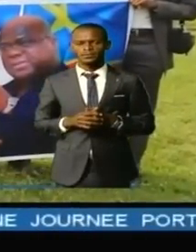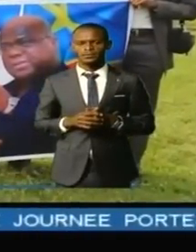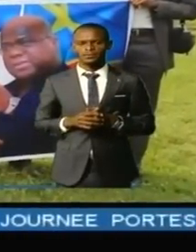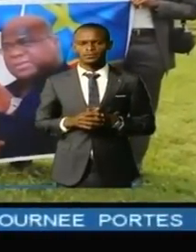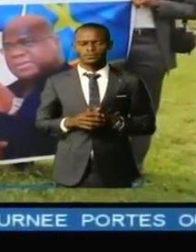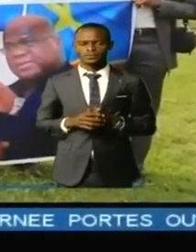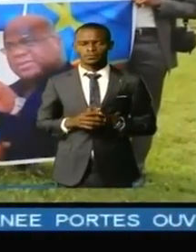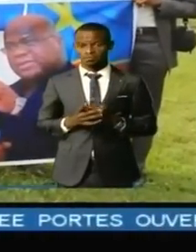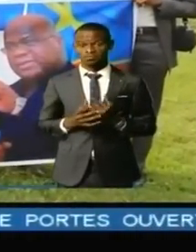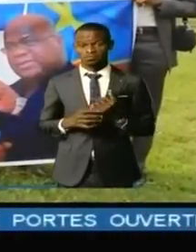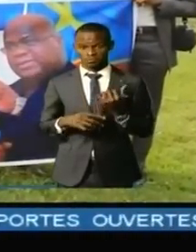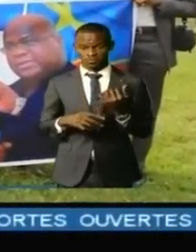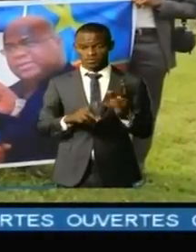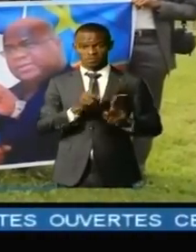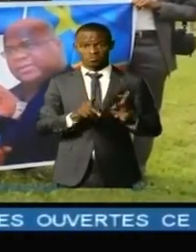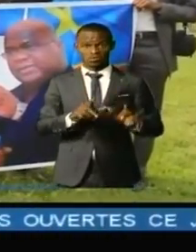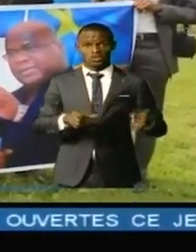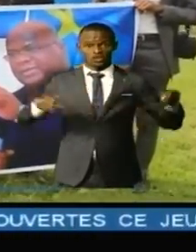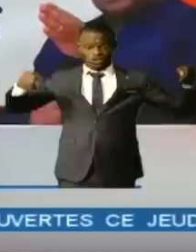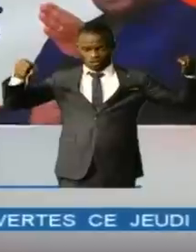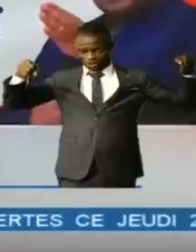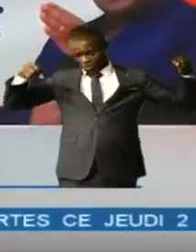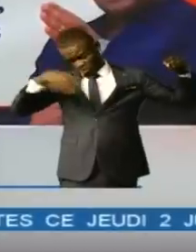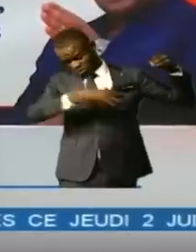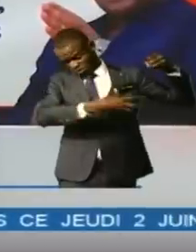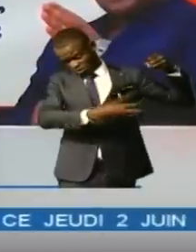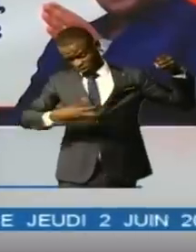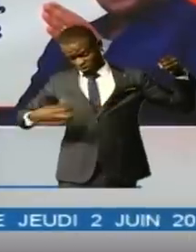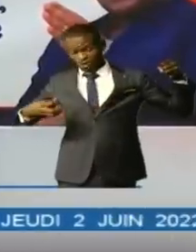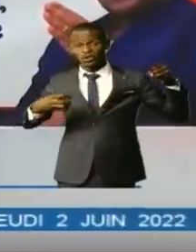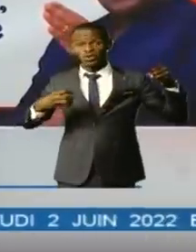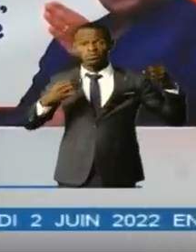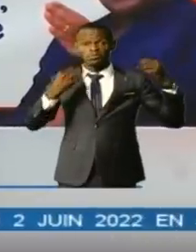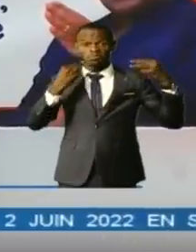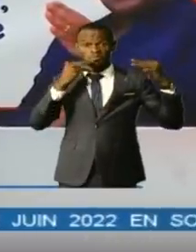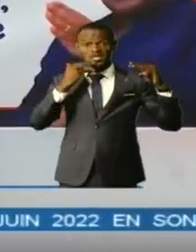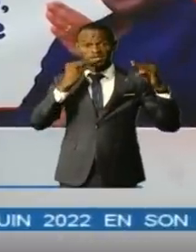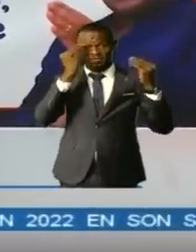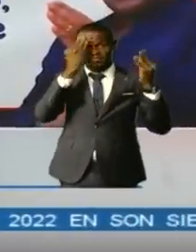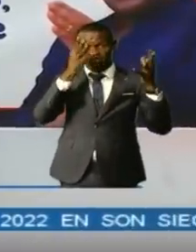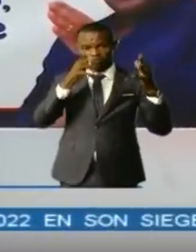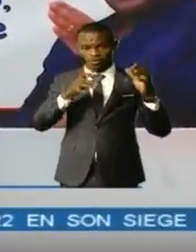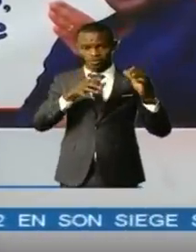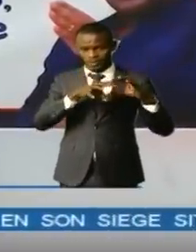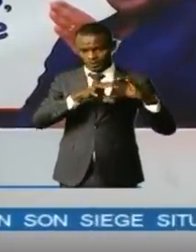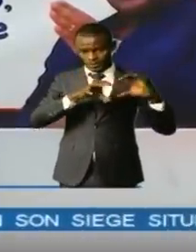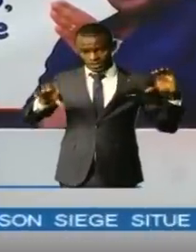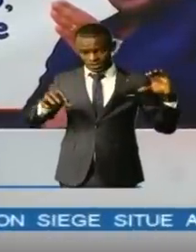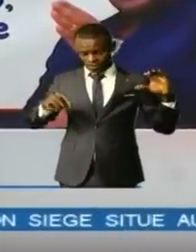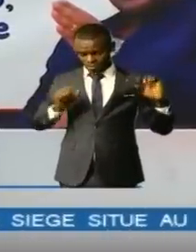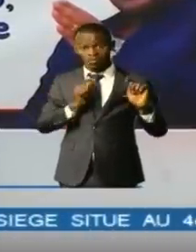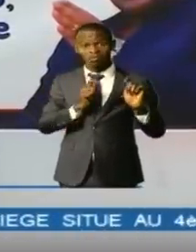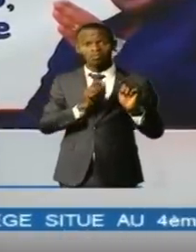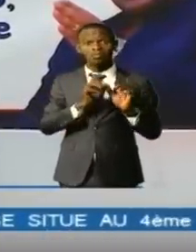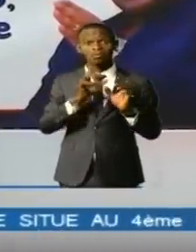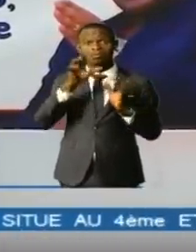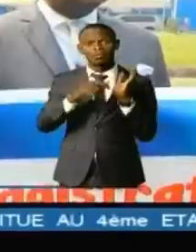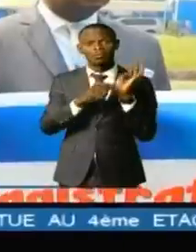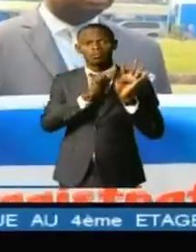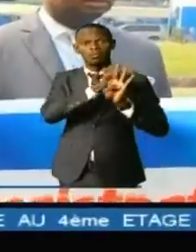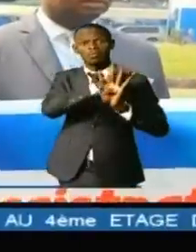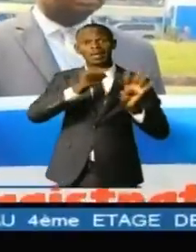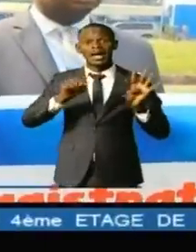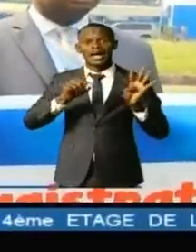Banderole à la main avec un message aussi bien clair, ces magistrats voient déjà les bouts des tunnels de leur calvaire. Limogé en